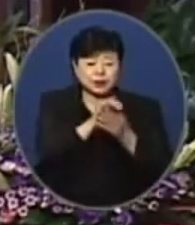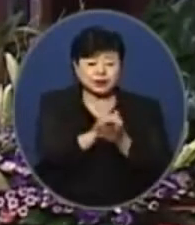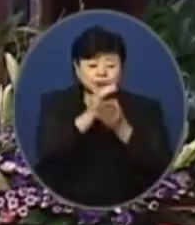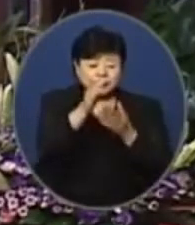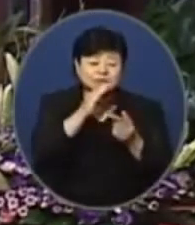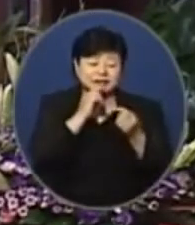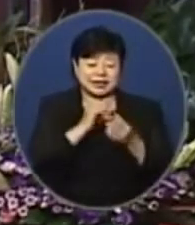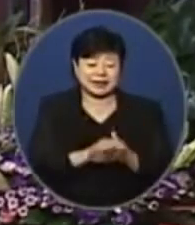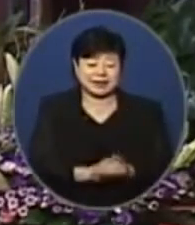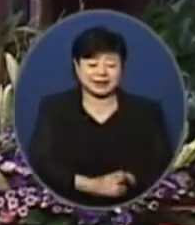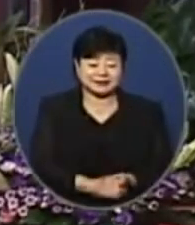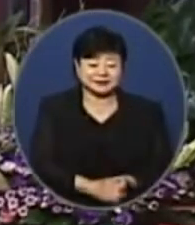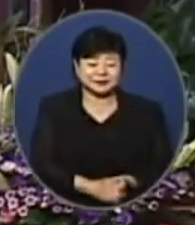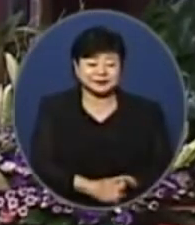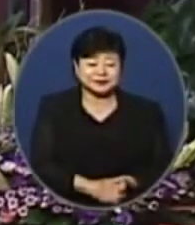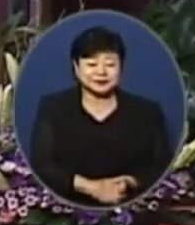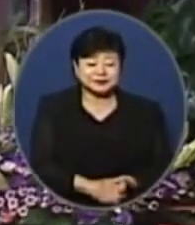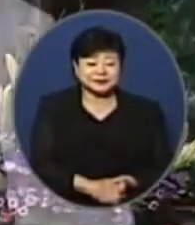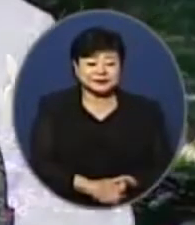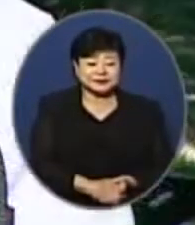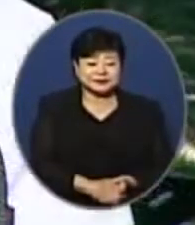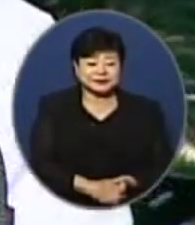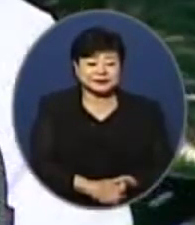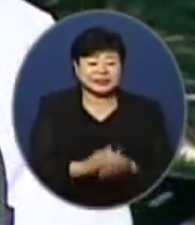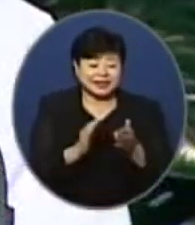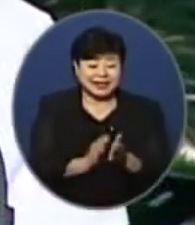올리옵나이다. 아멘.